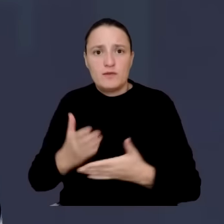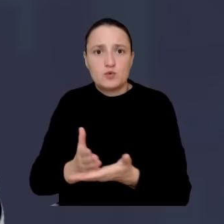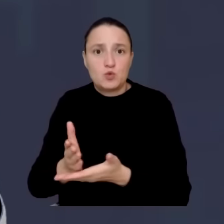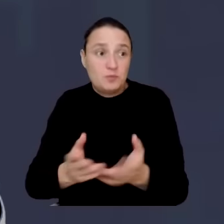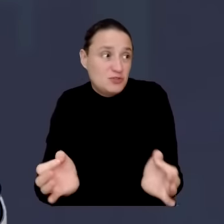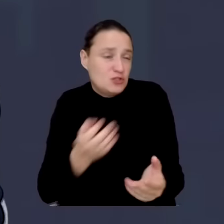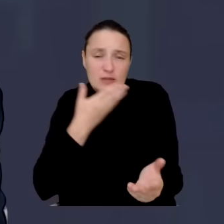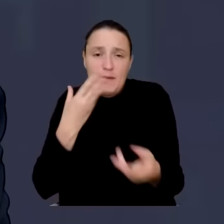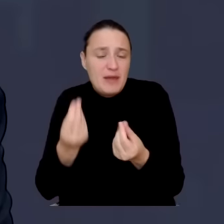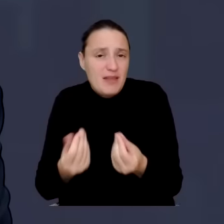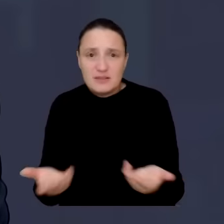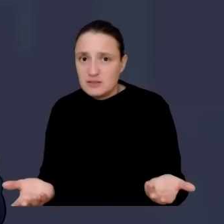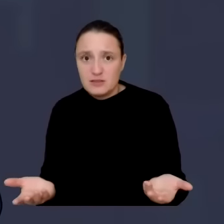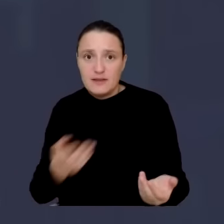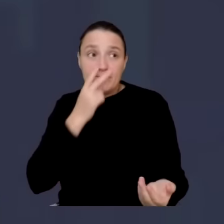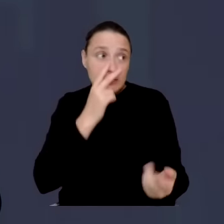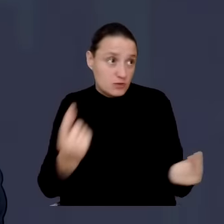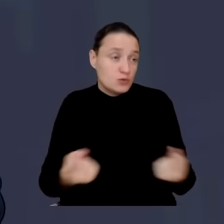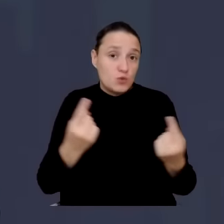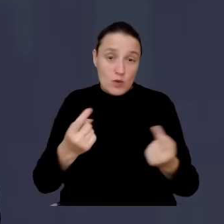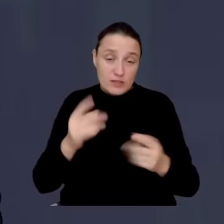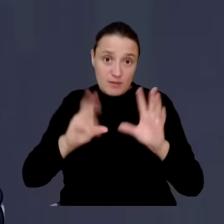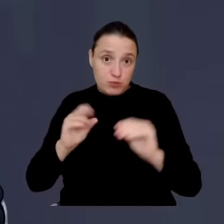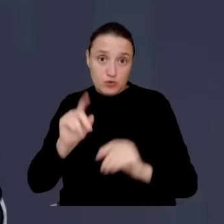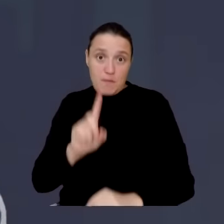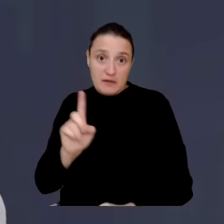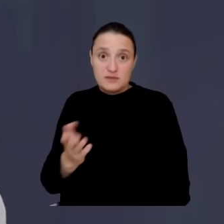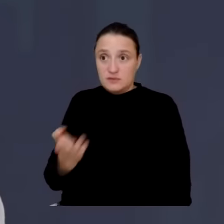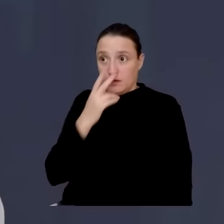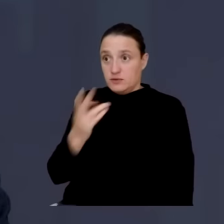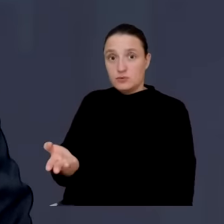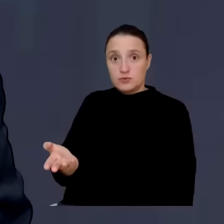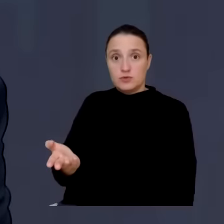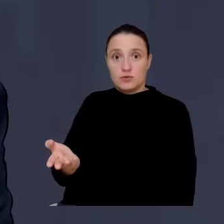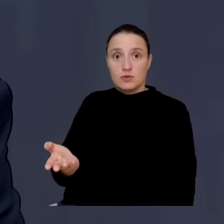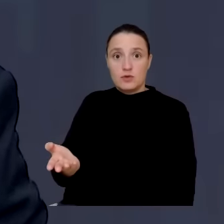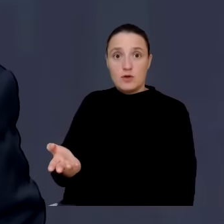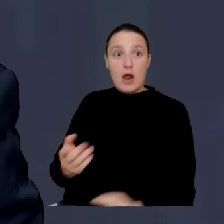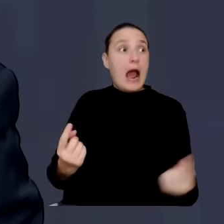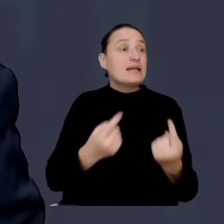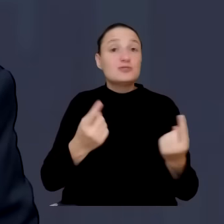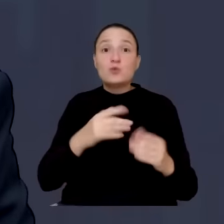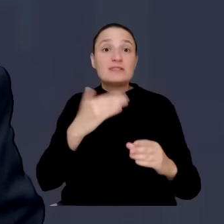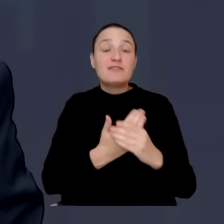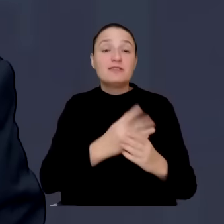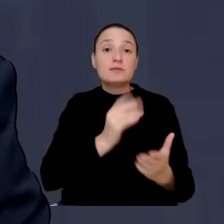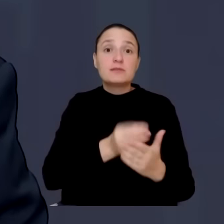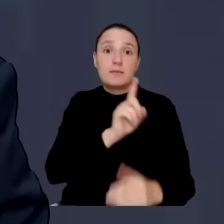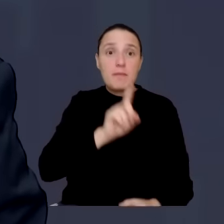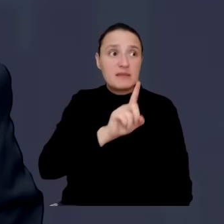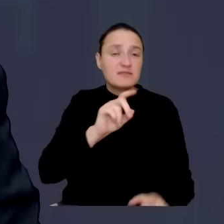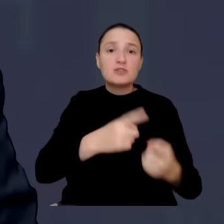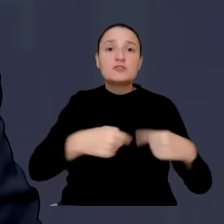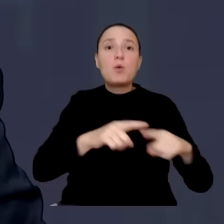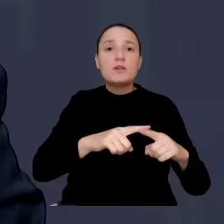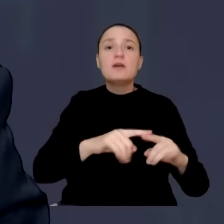pieniędzy widzimy jak wygląda sytuacja w budżecie państwa widzimy jak wygląda sytuacja w spółkach Skarbu Państwa no pani redaktor w